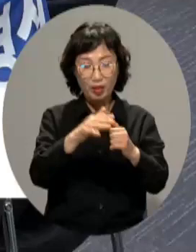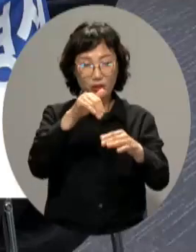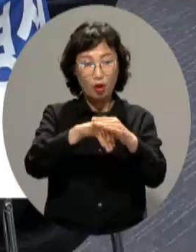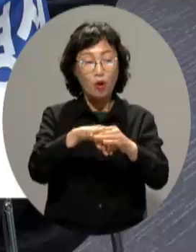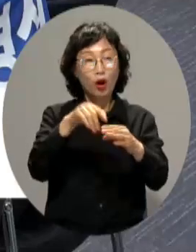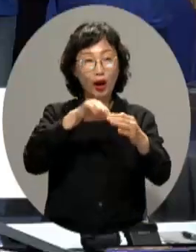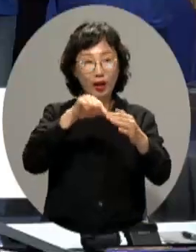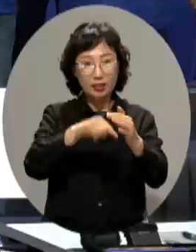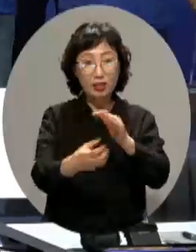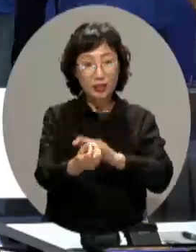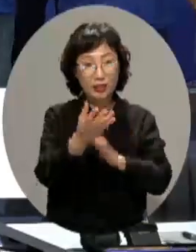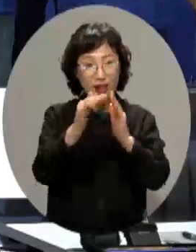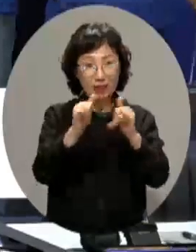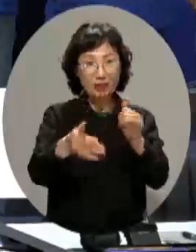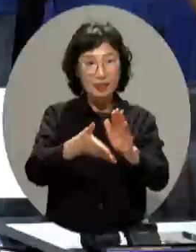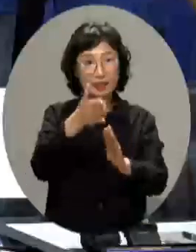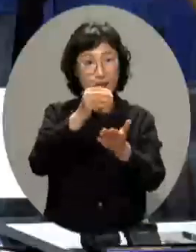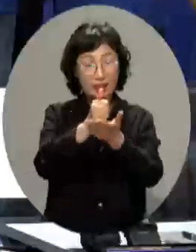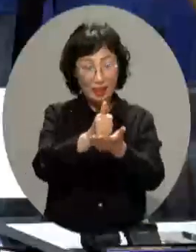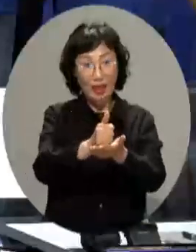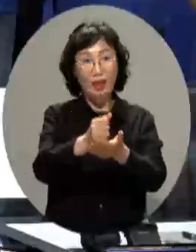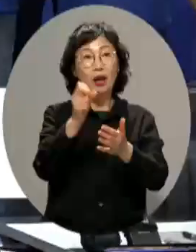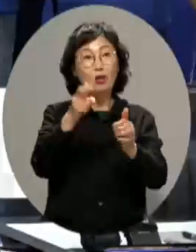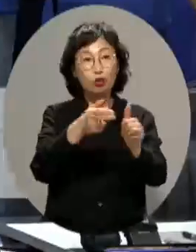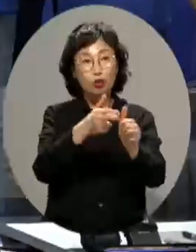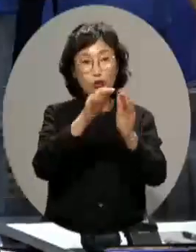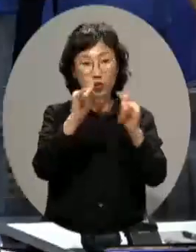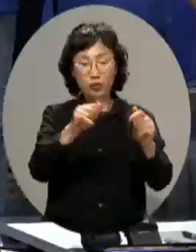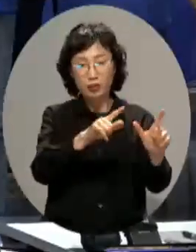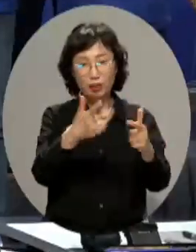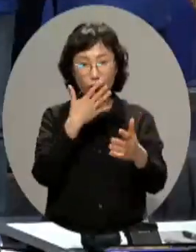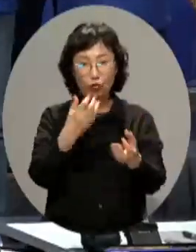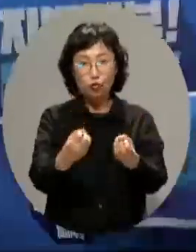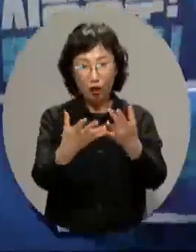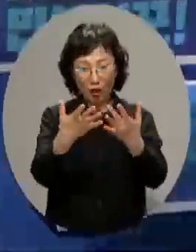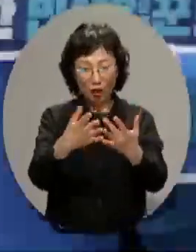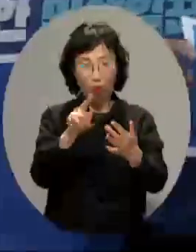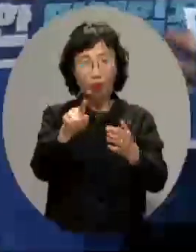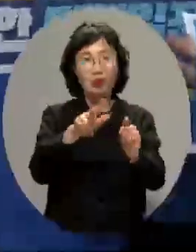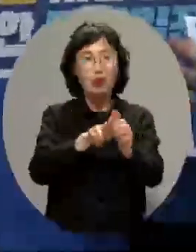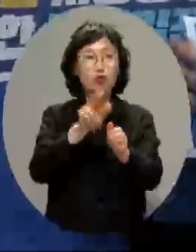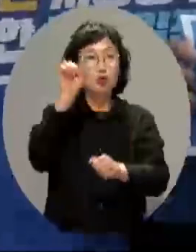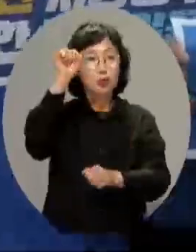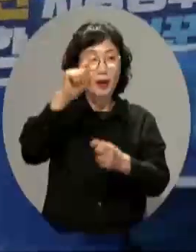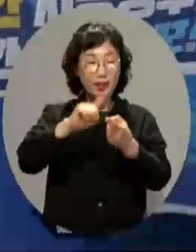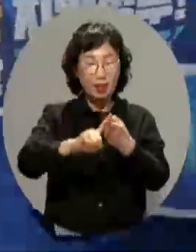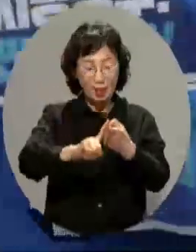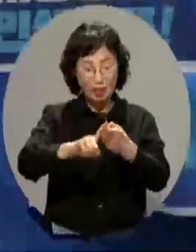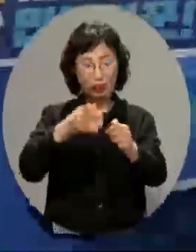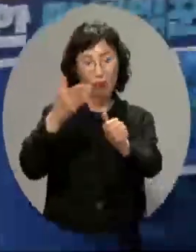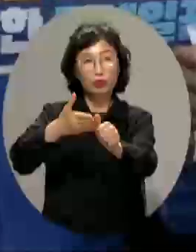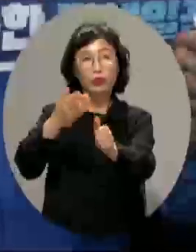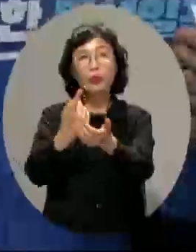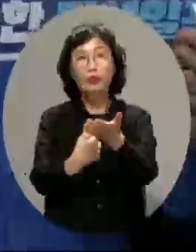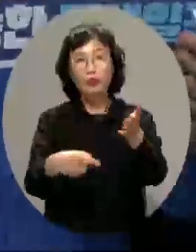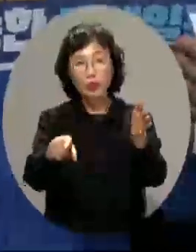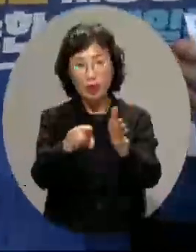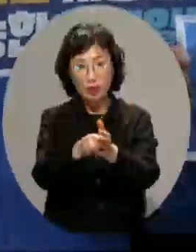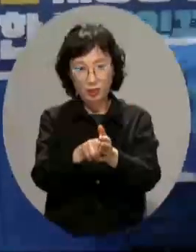승리한 시장 군수 들의 축하하고 자신의 당 대표 출마 에 대한 지지를 호소하기 위해 마련한 것으로